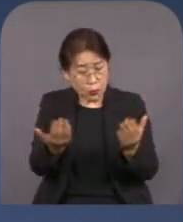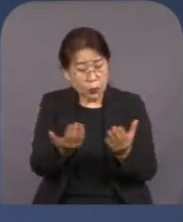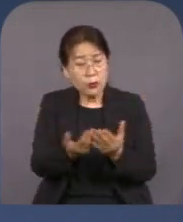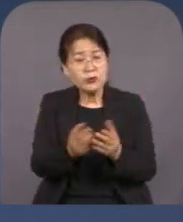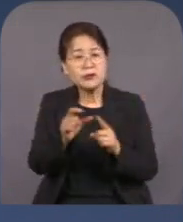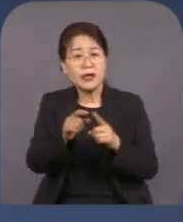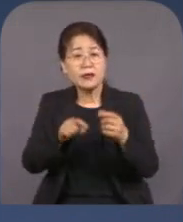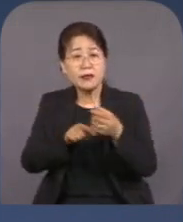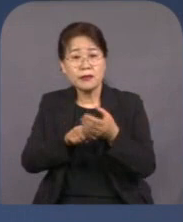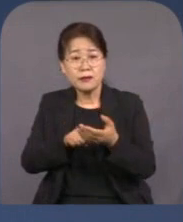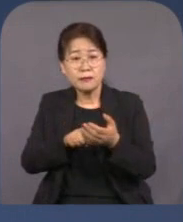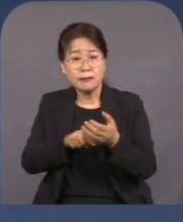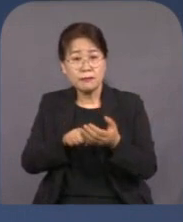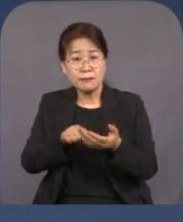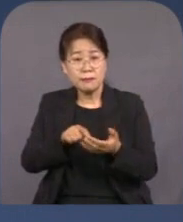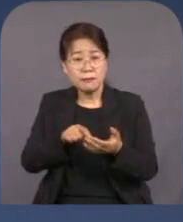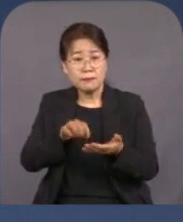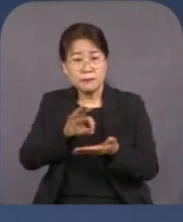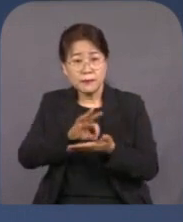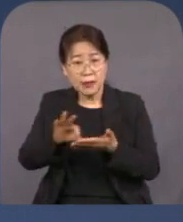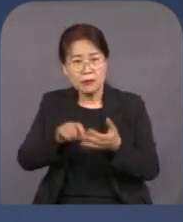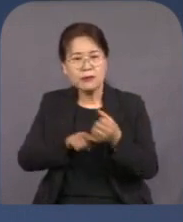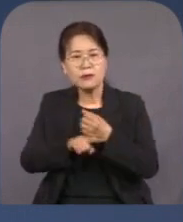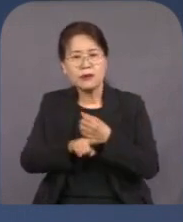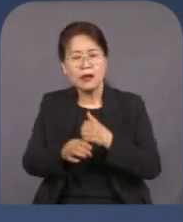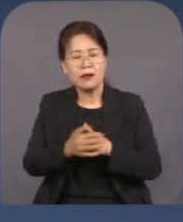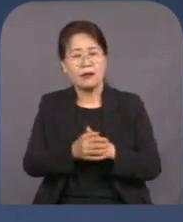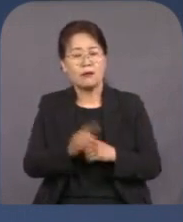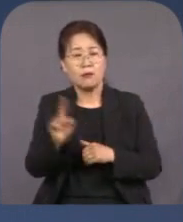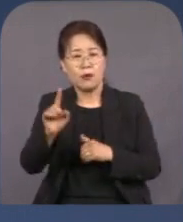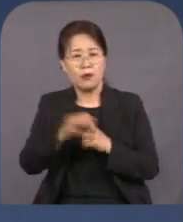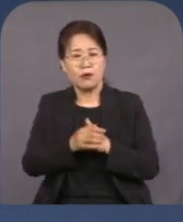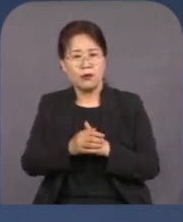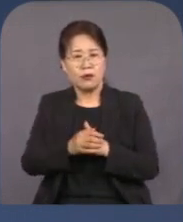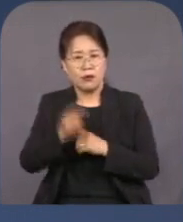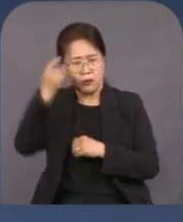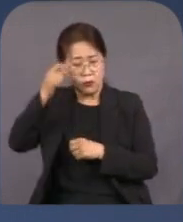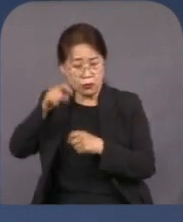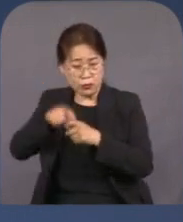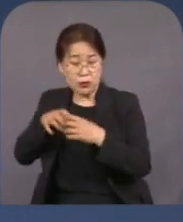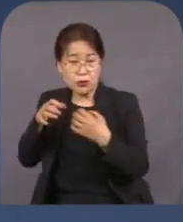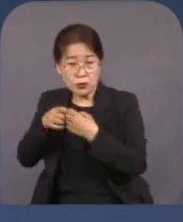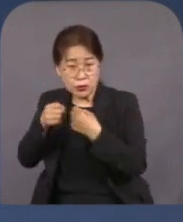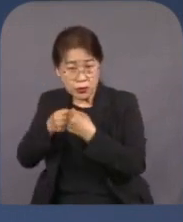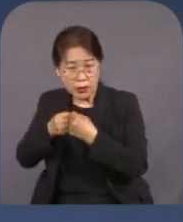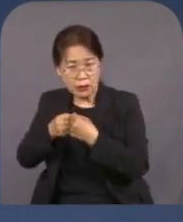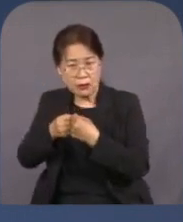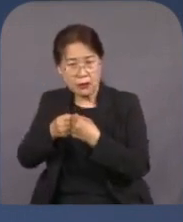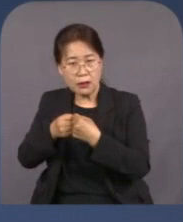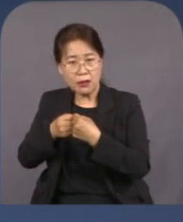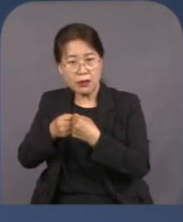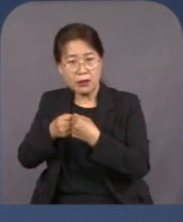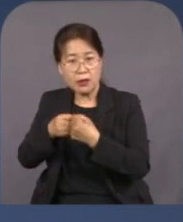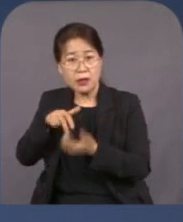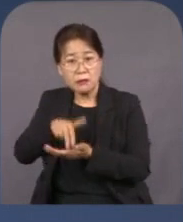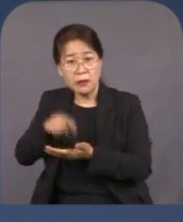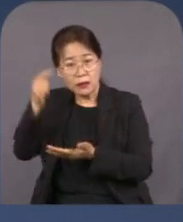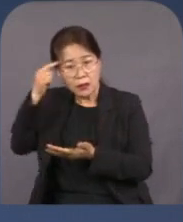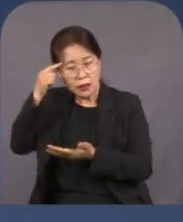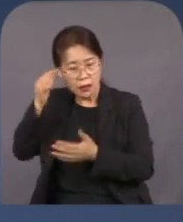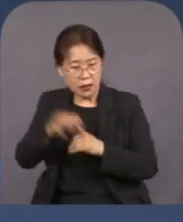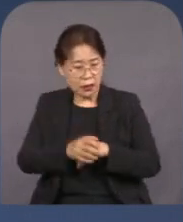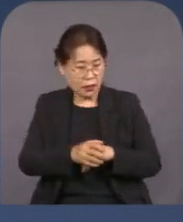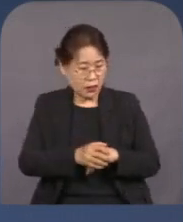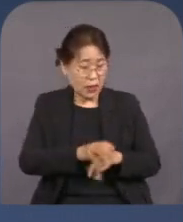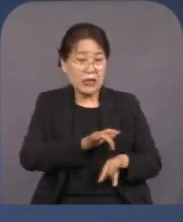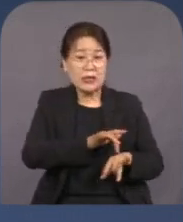사용했을까요 그것은요 영적인 전쟁의 입장에서 보게 되면 관점에서 보게 되면 사탄의 공격